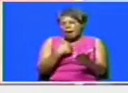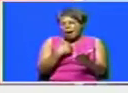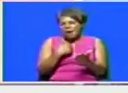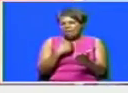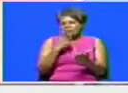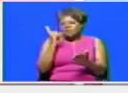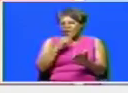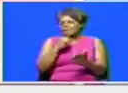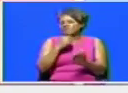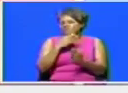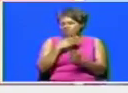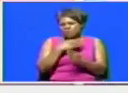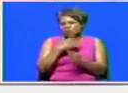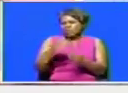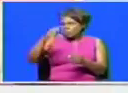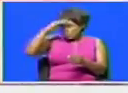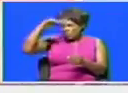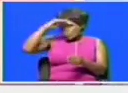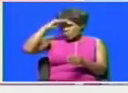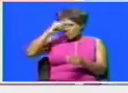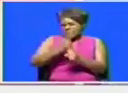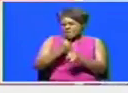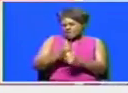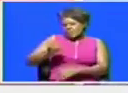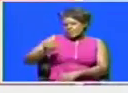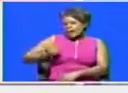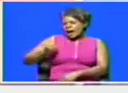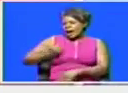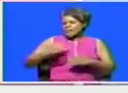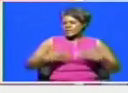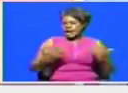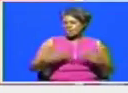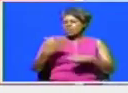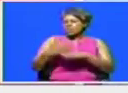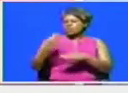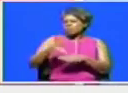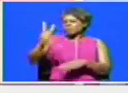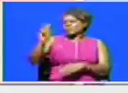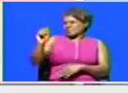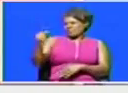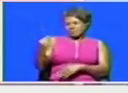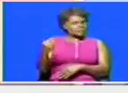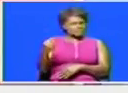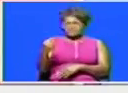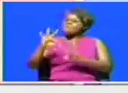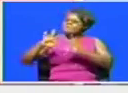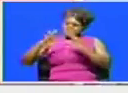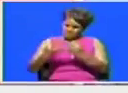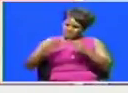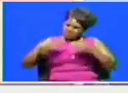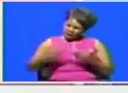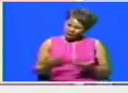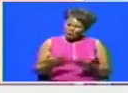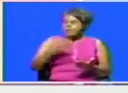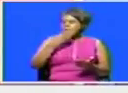uko na pesa unakunywa pombe kila mara unafurahisha wasichana unaribu 20,000 a day. Mm. Unafikiria ndio kila kitu. Mm-hmm. Angalia familia yako. Na wale